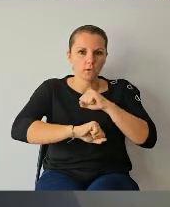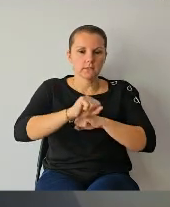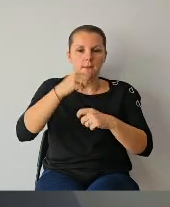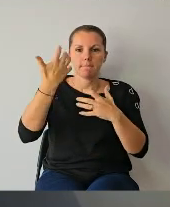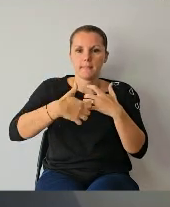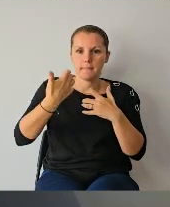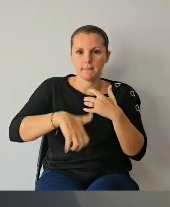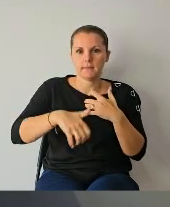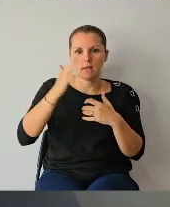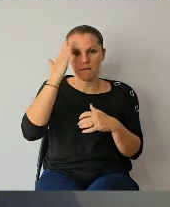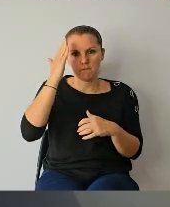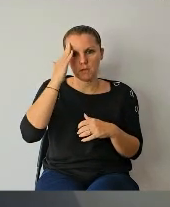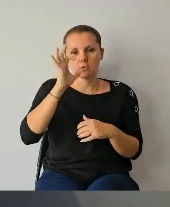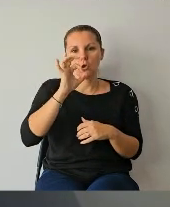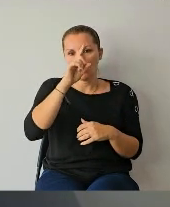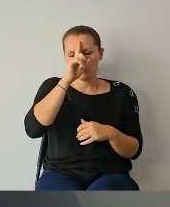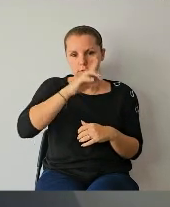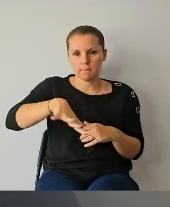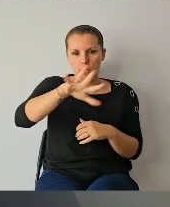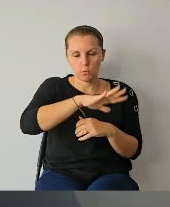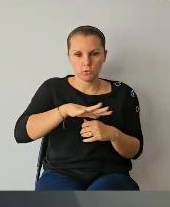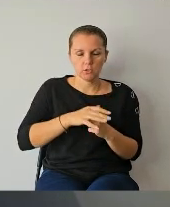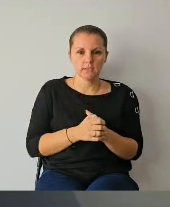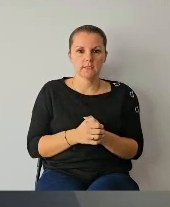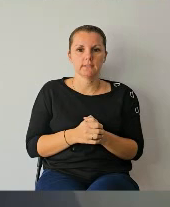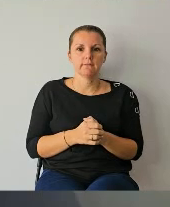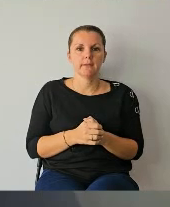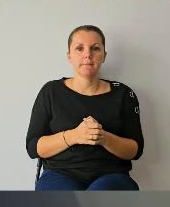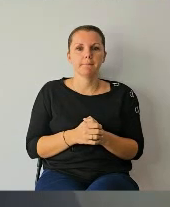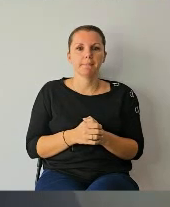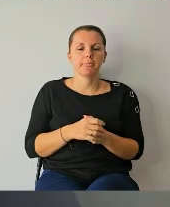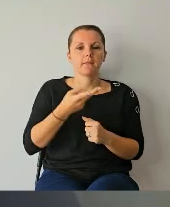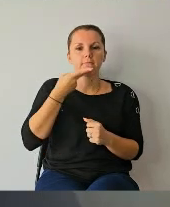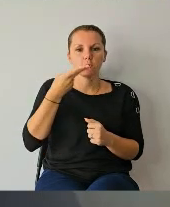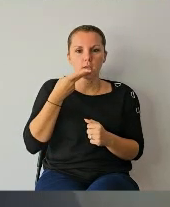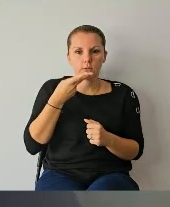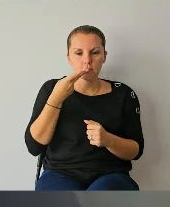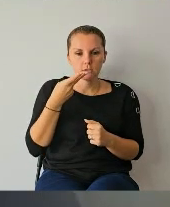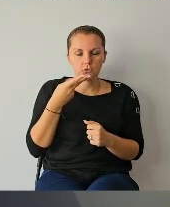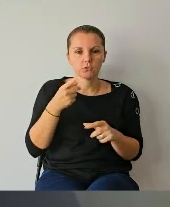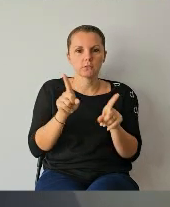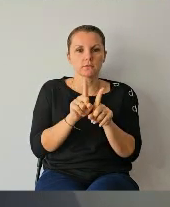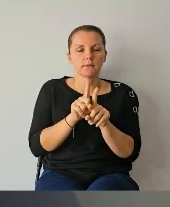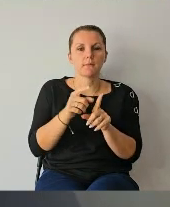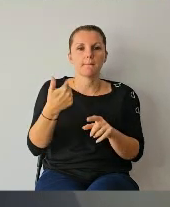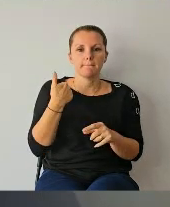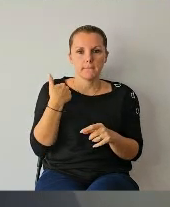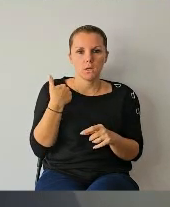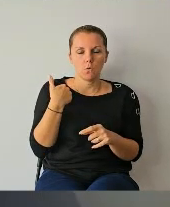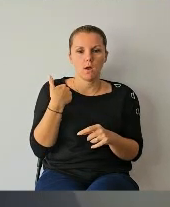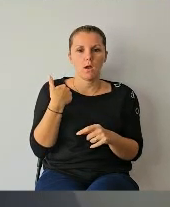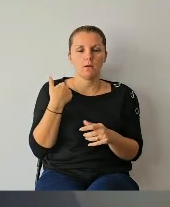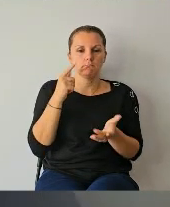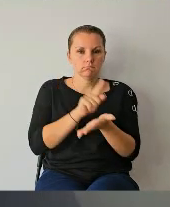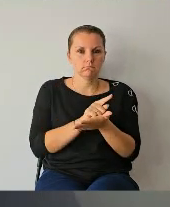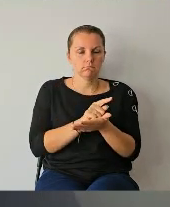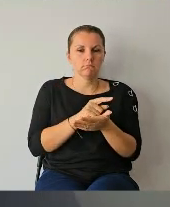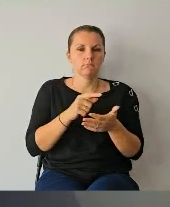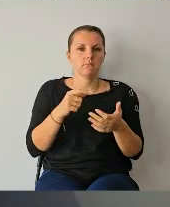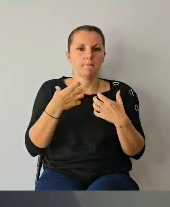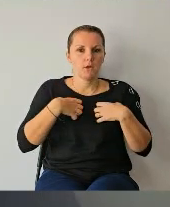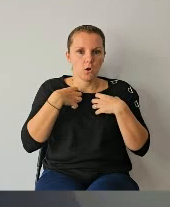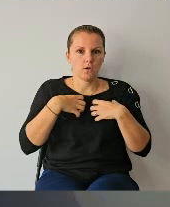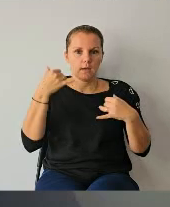jako rozszerzone. Tak samo w dwujęzycznych była zdawana biologia, chemia, geografia,